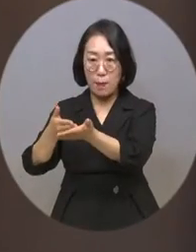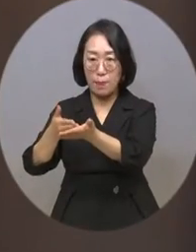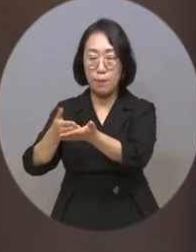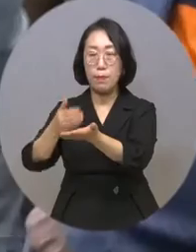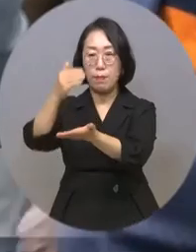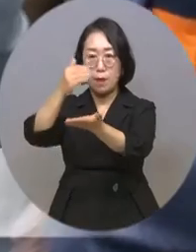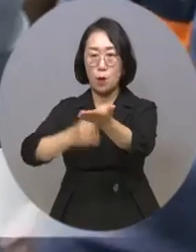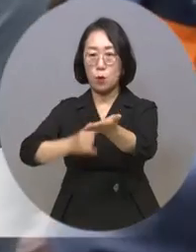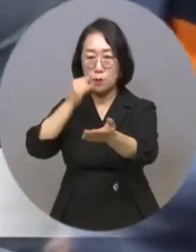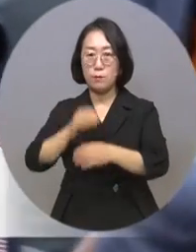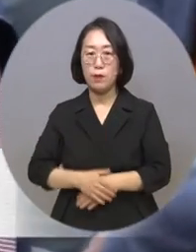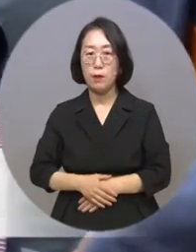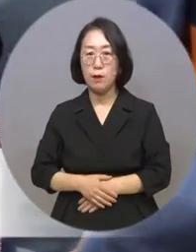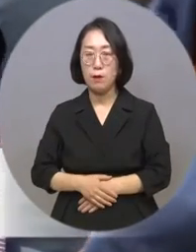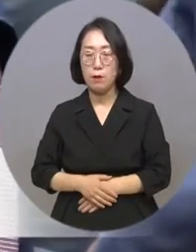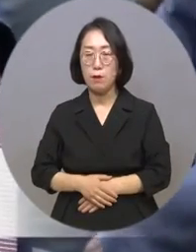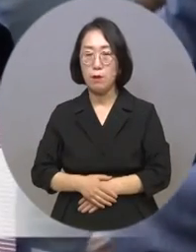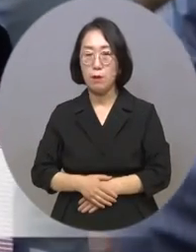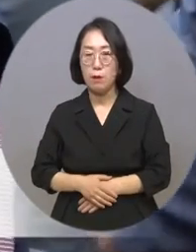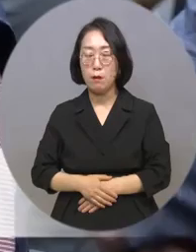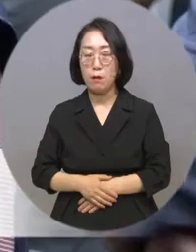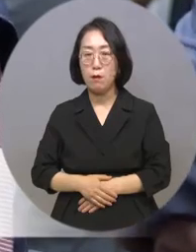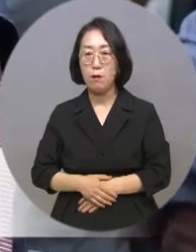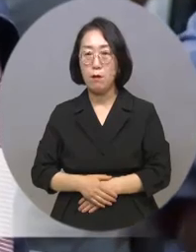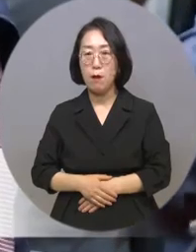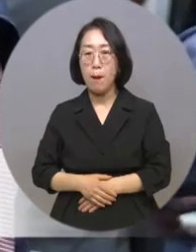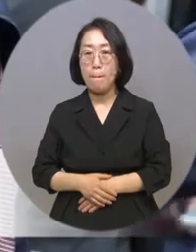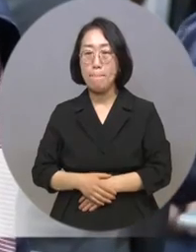이어졌습니다. 자동차 운송사업,